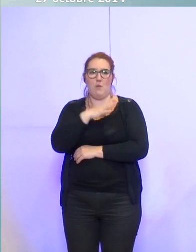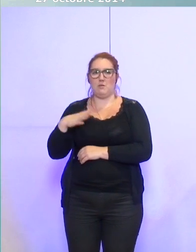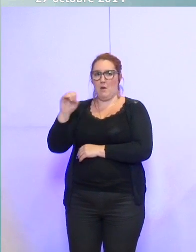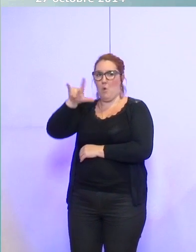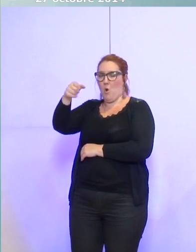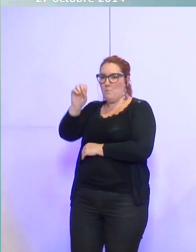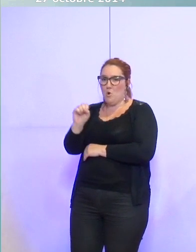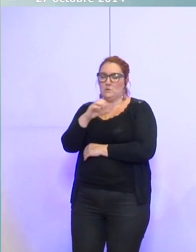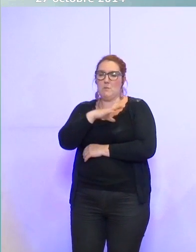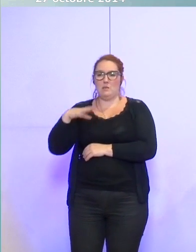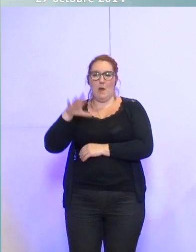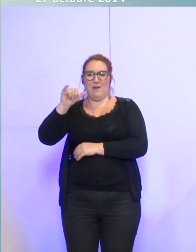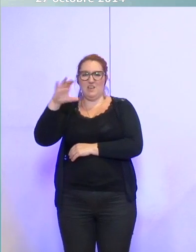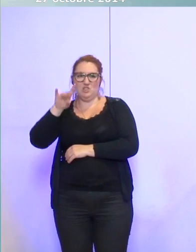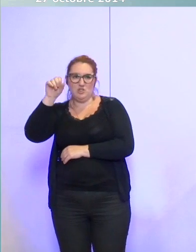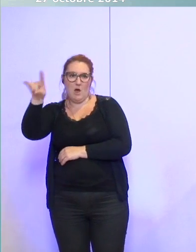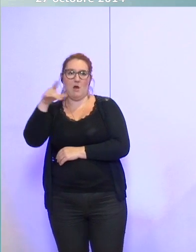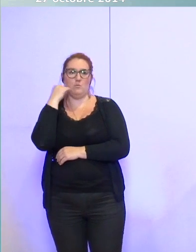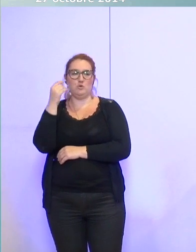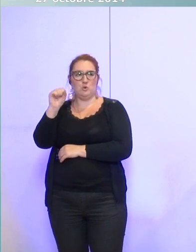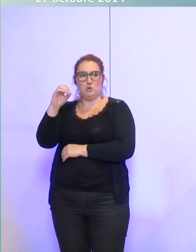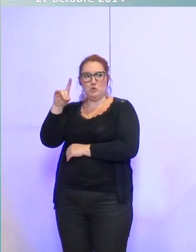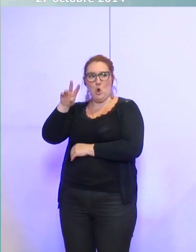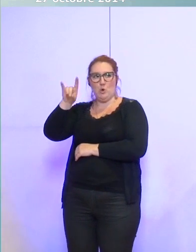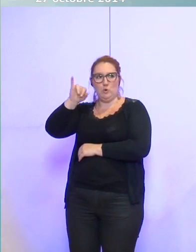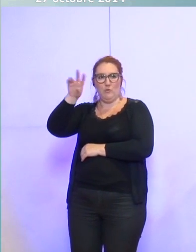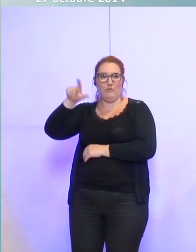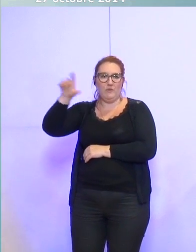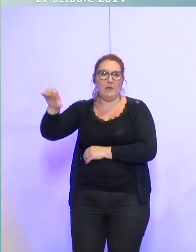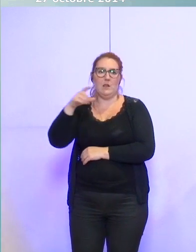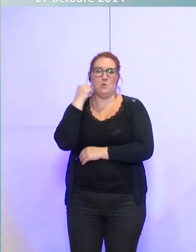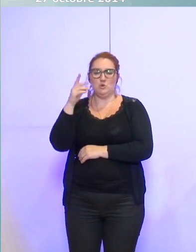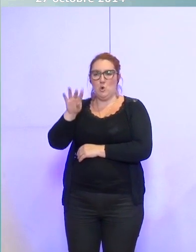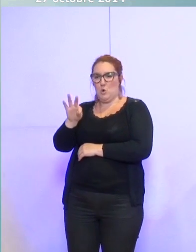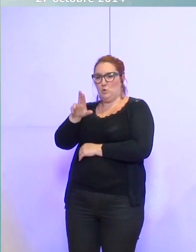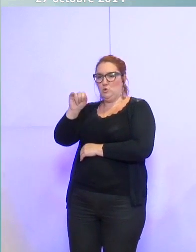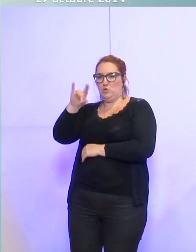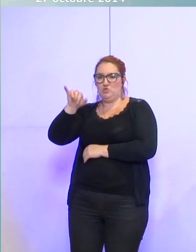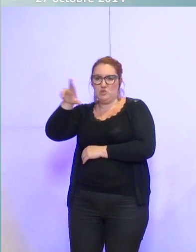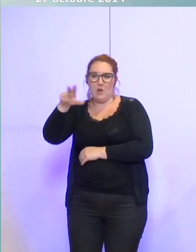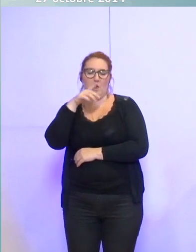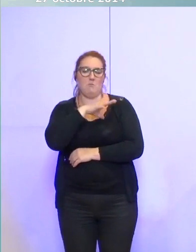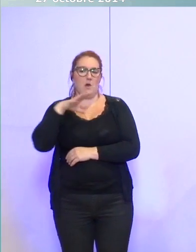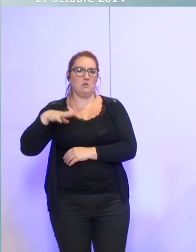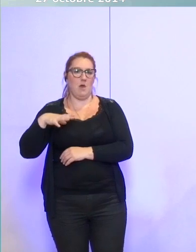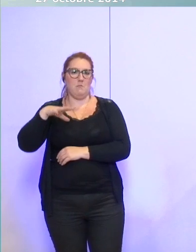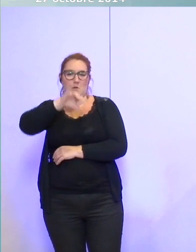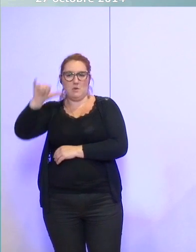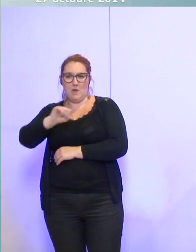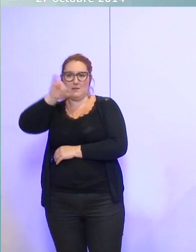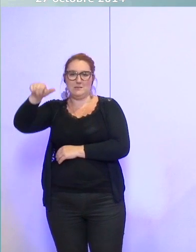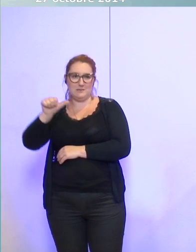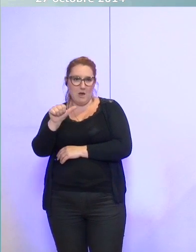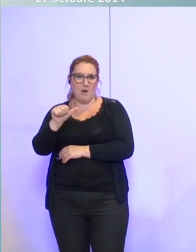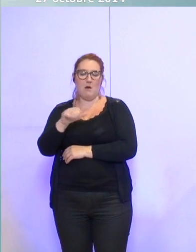Richard-Finot, Jérôme Soldeville, Guy Tucher, Sonia Yassia,